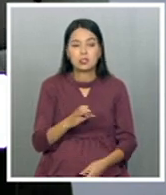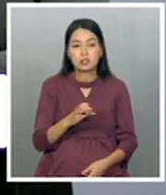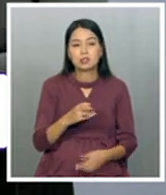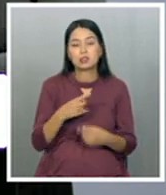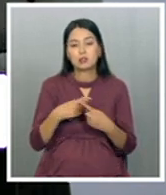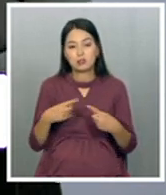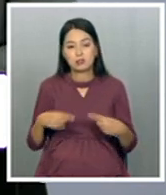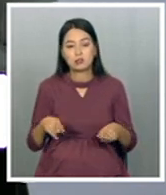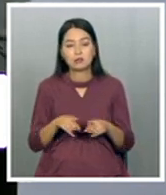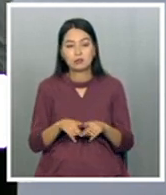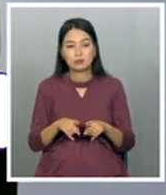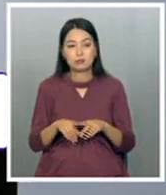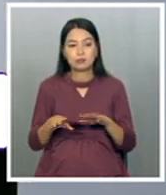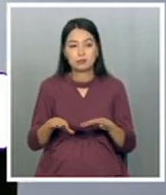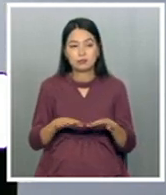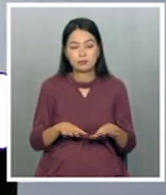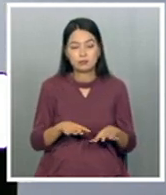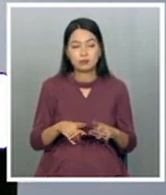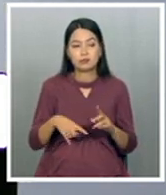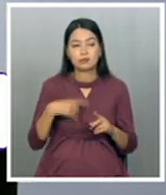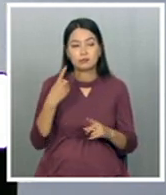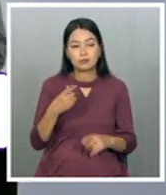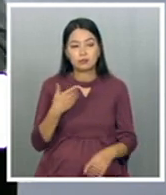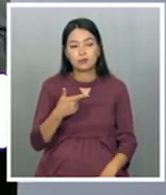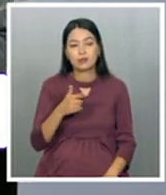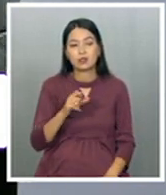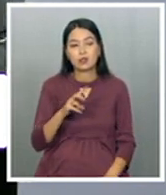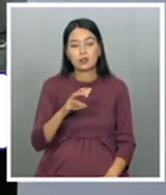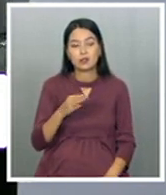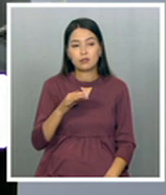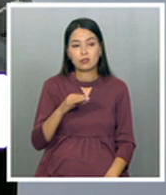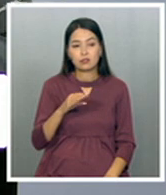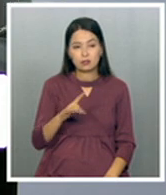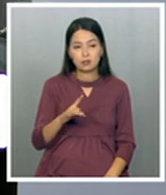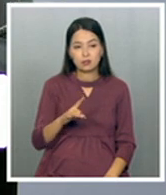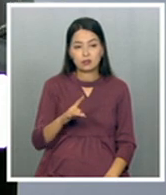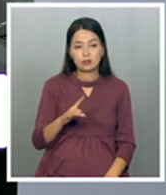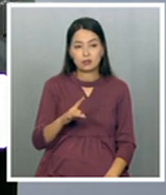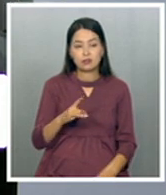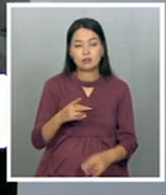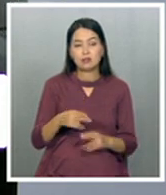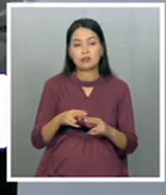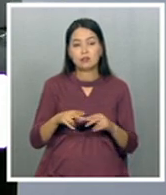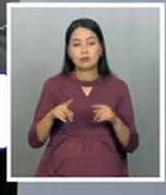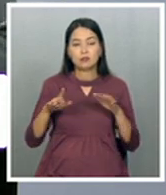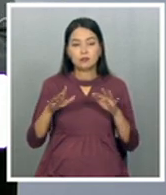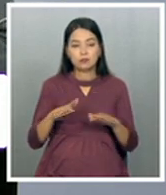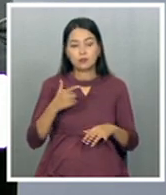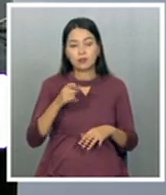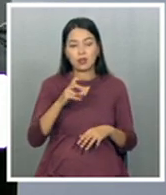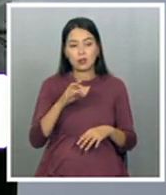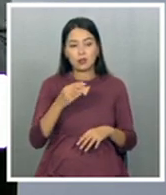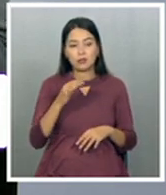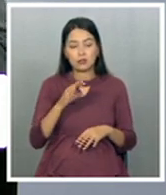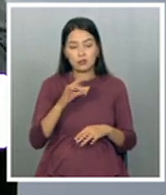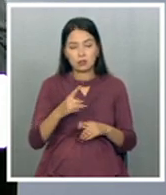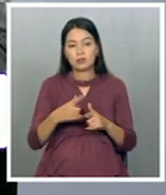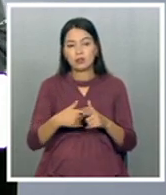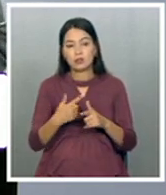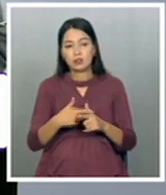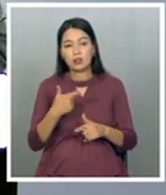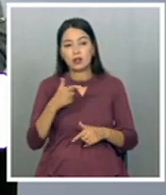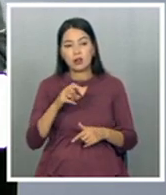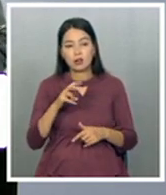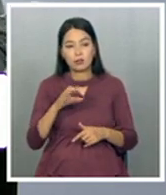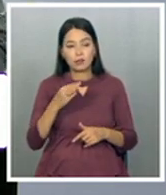басқа өсімдіктер. Келесі суретте бізде жантақ берілген. Жантақ олар галофиттер тобына жатады. Галофиттер